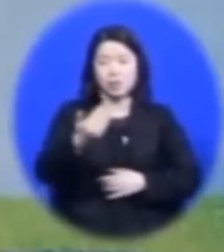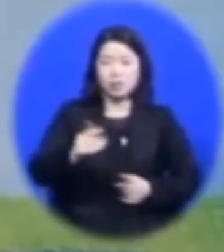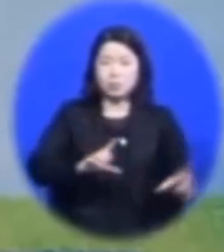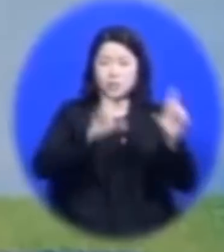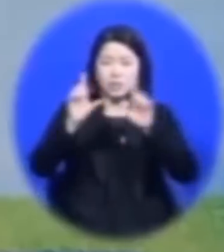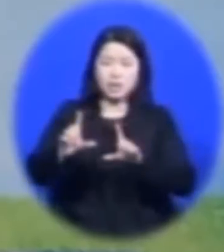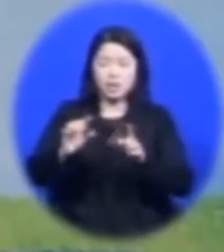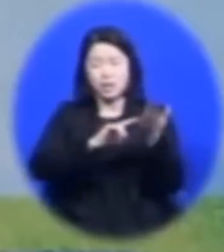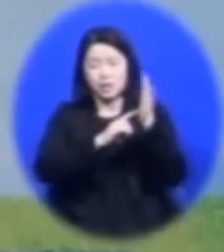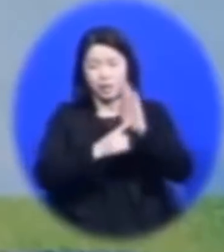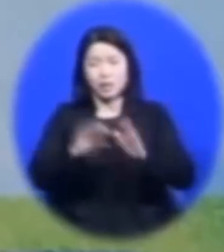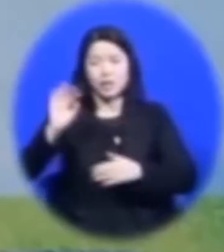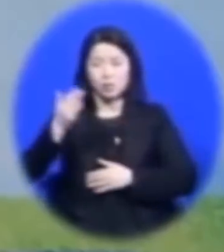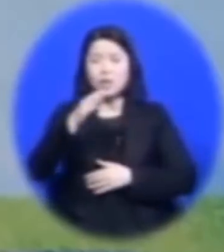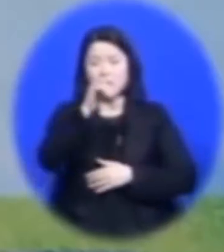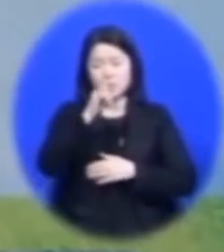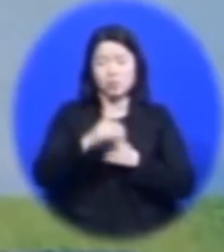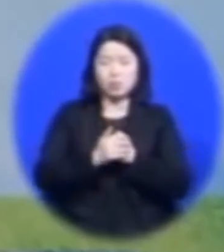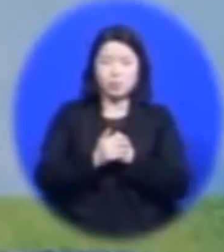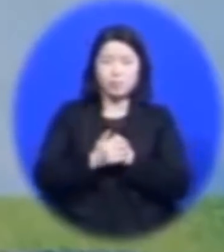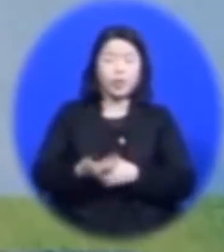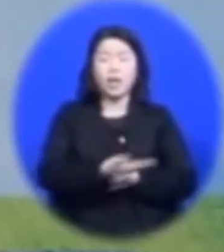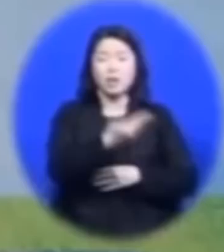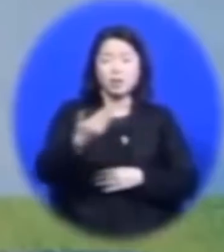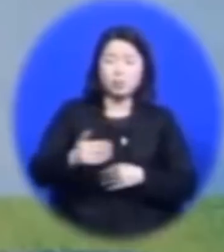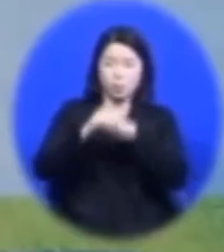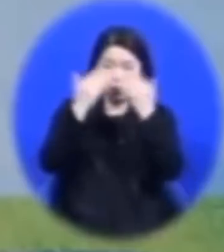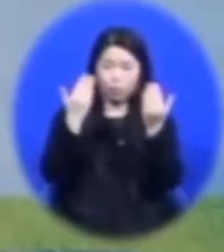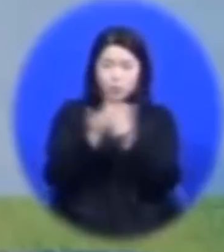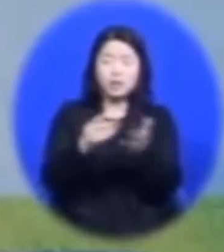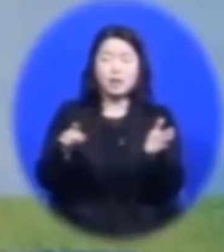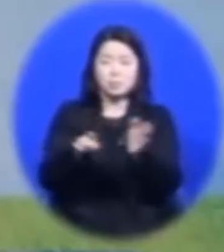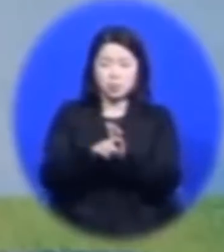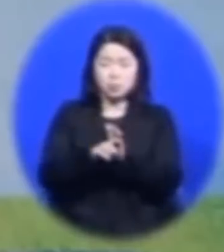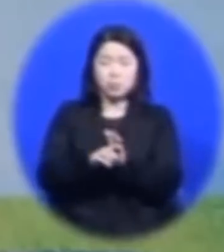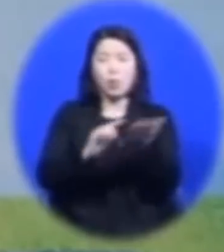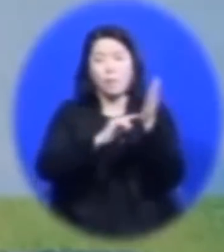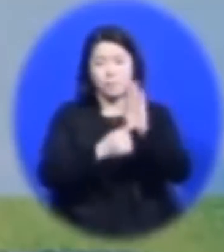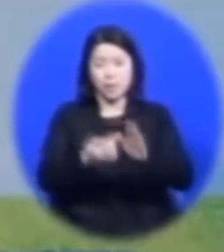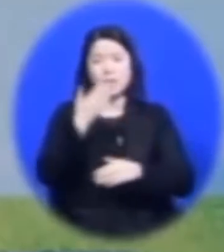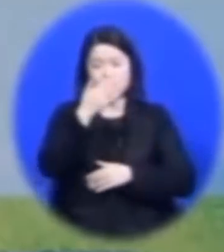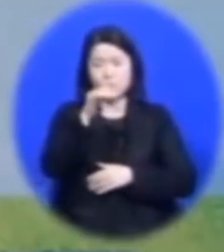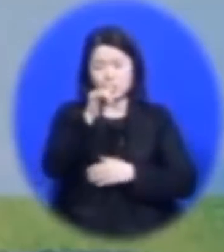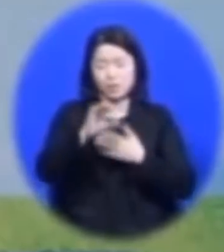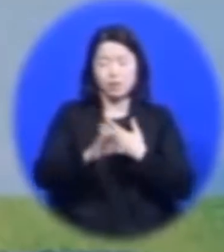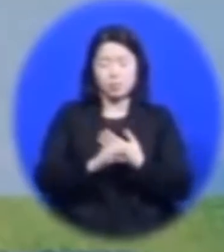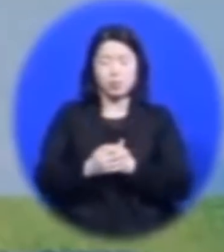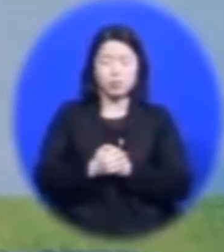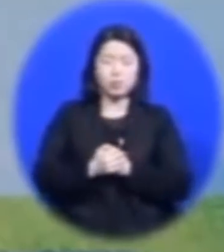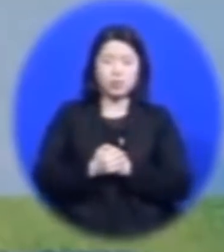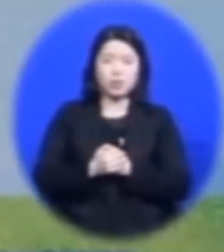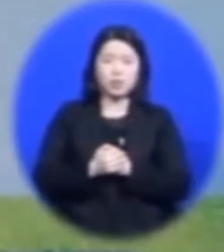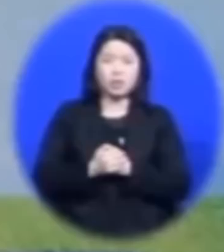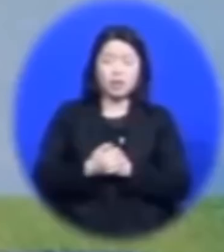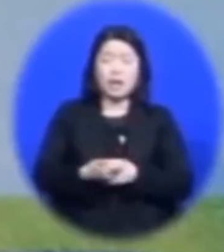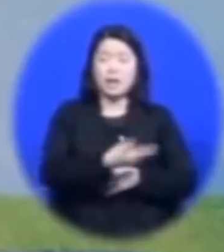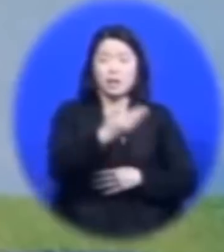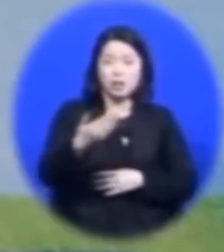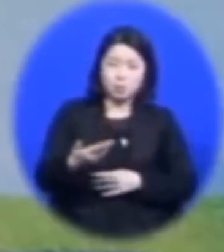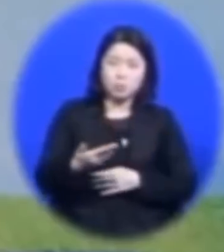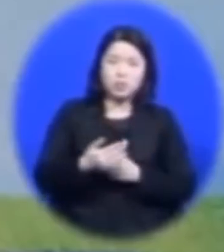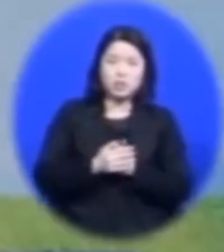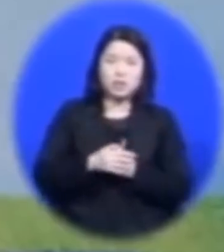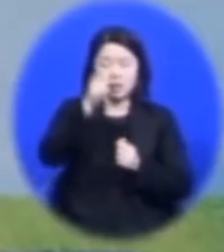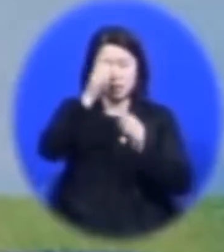나타나게 되게 돼 있습니다 여러분이 온전한 믿음으로 발명 하실 수만 있다면 여러분이